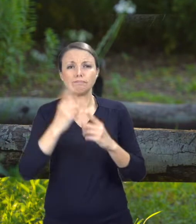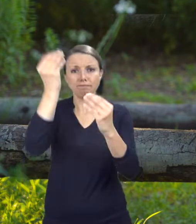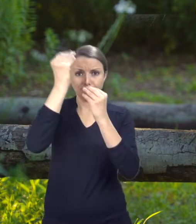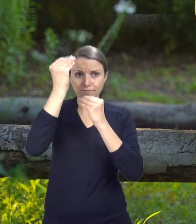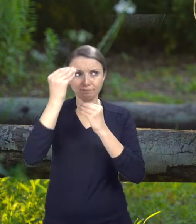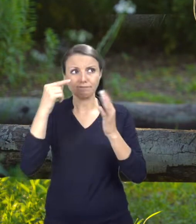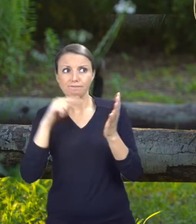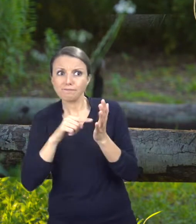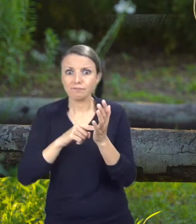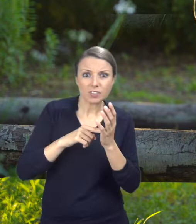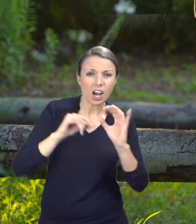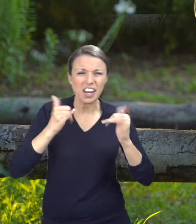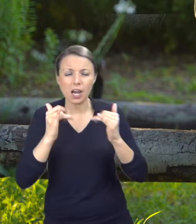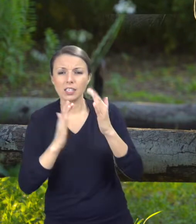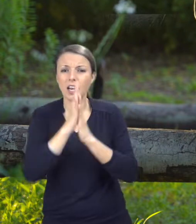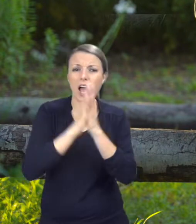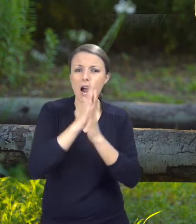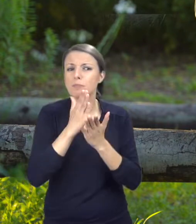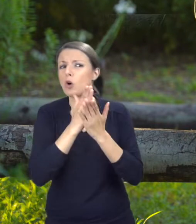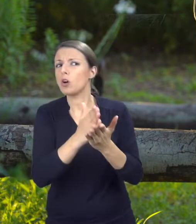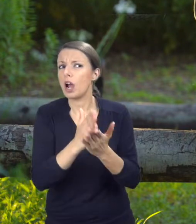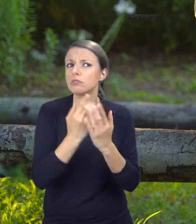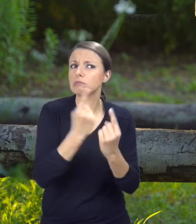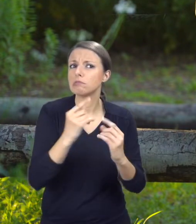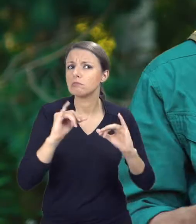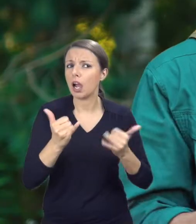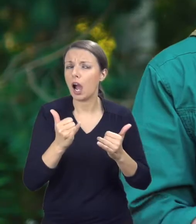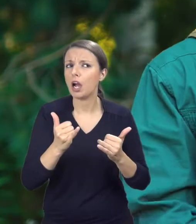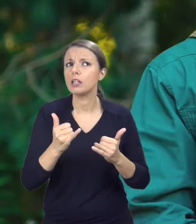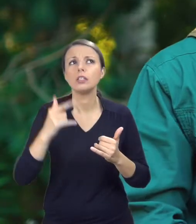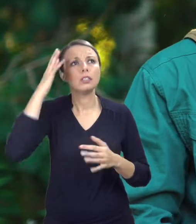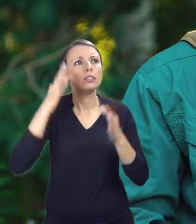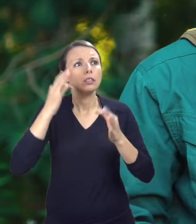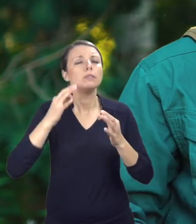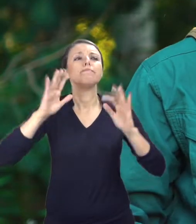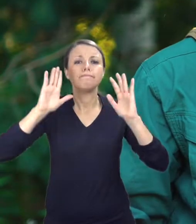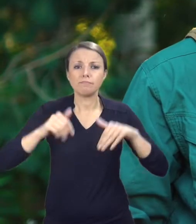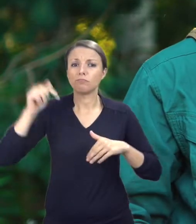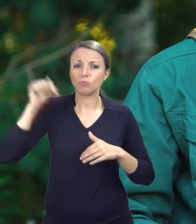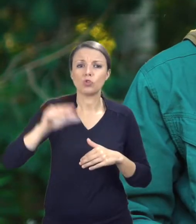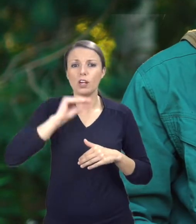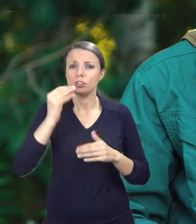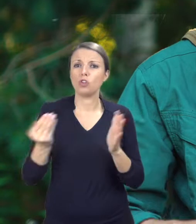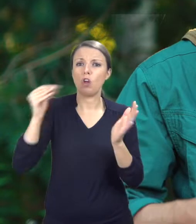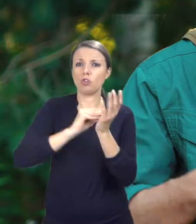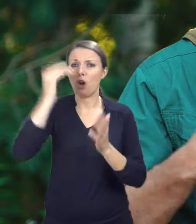moment, żeby dalej się rozwijać, no trzeba się już nastawić na 100% empiryki, czyli można się sprawdzić już tylko w terenie. Jest taki moment,